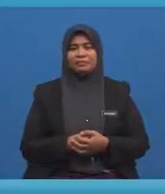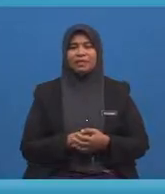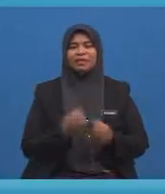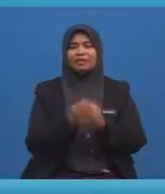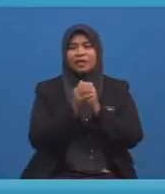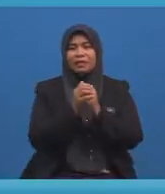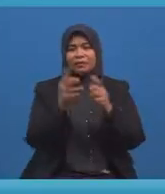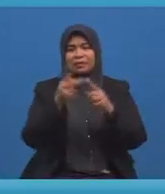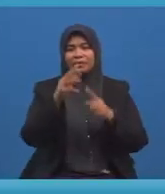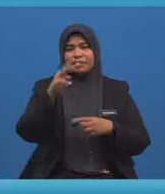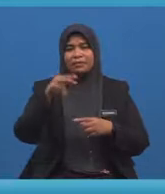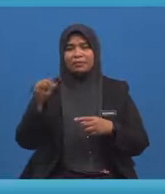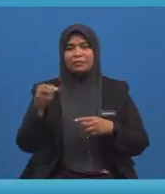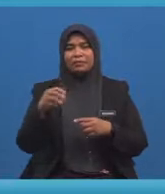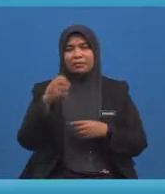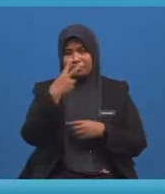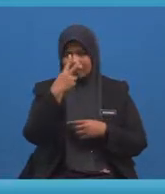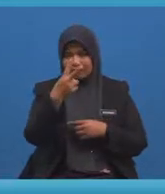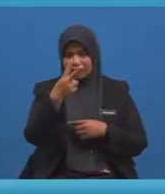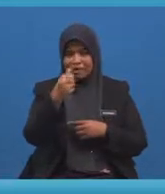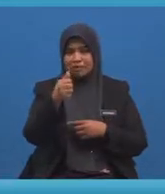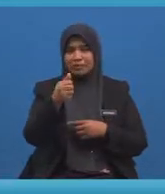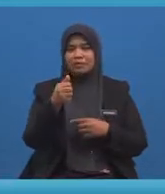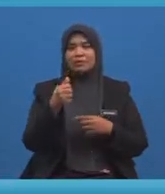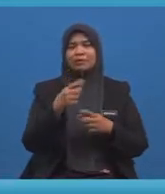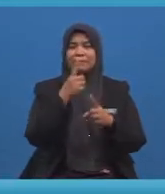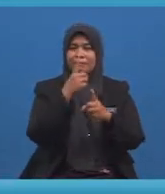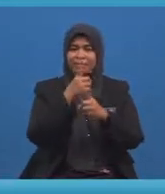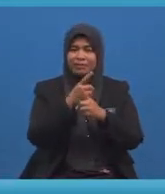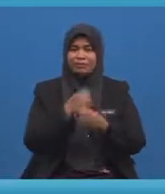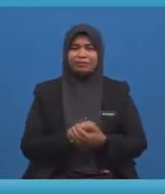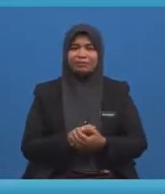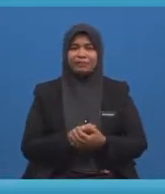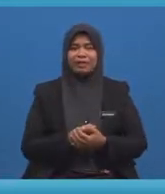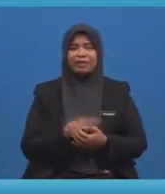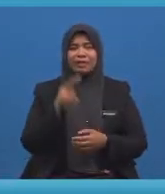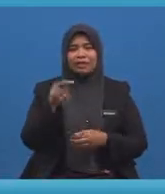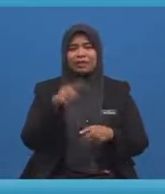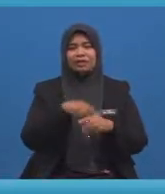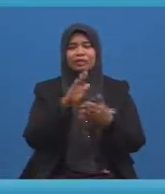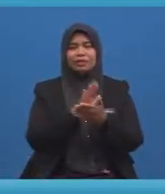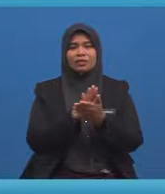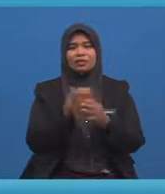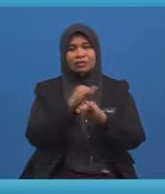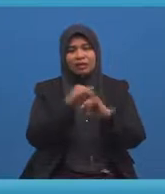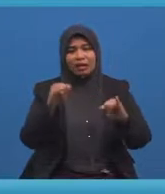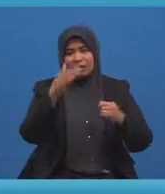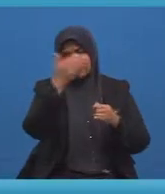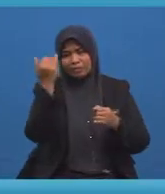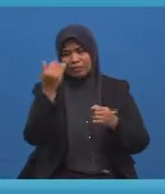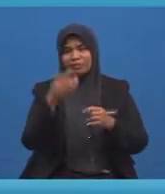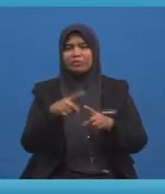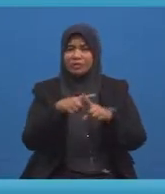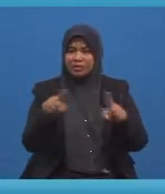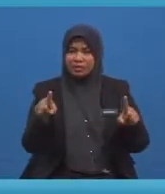syabas murid-murid. Pemerhatian kamu memang betul. Nanti di sekolah, jangan lupa ya untuk membanding